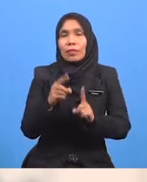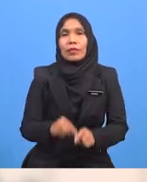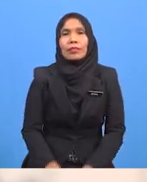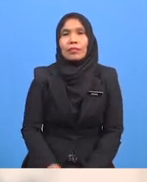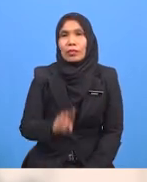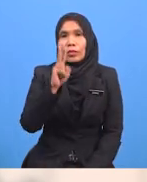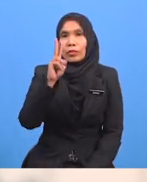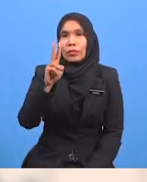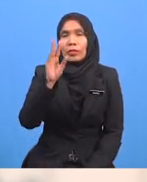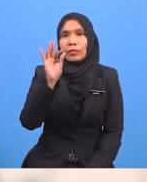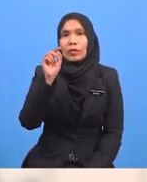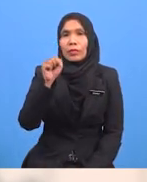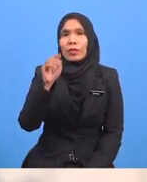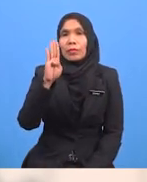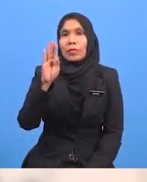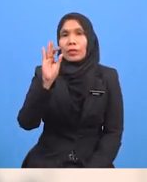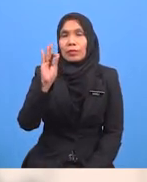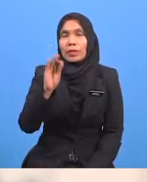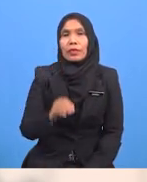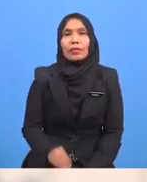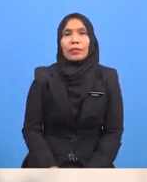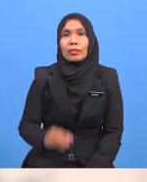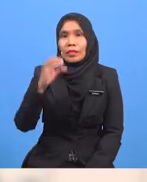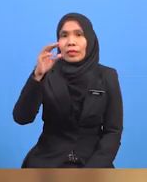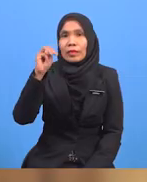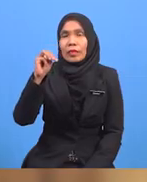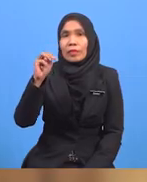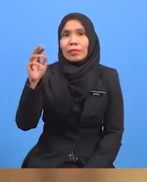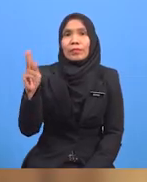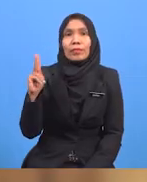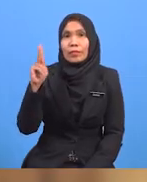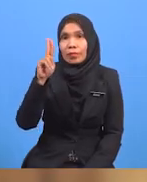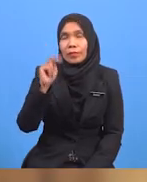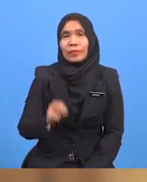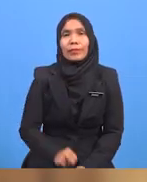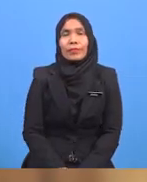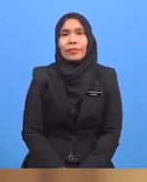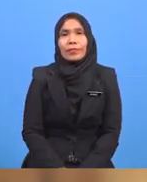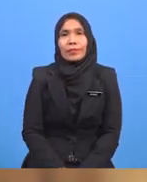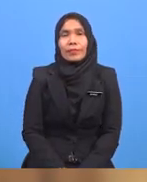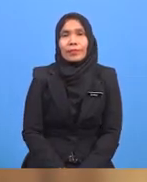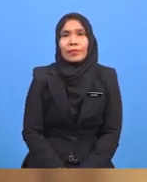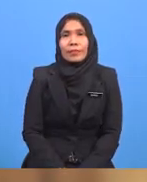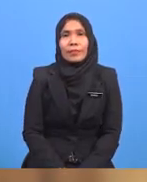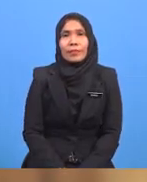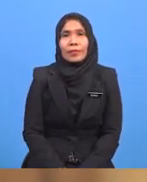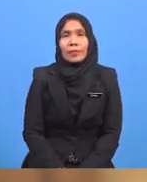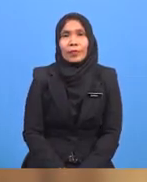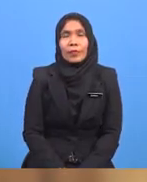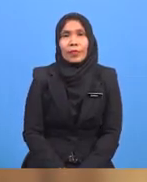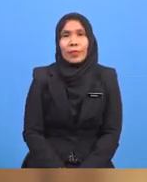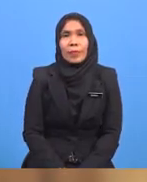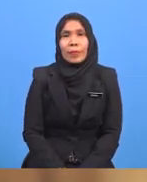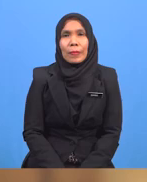90-an 9 cm persegi Hai Saya harap anda semua faham contoh pertama ini